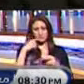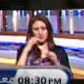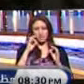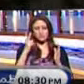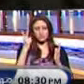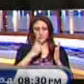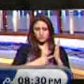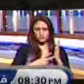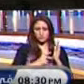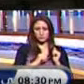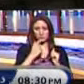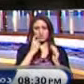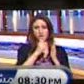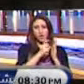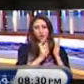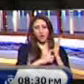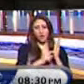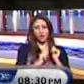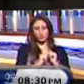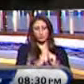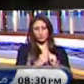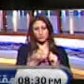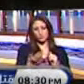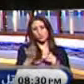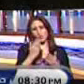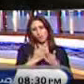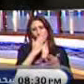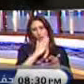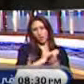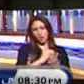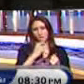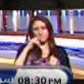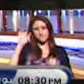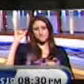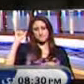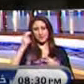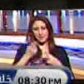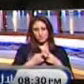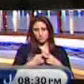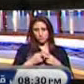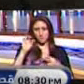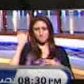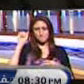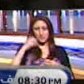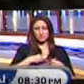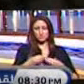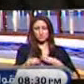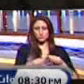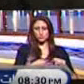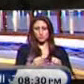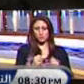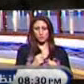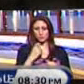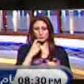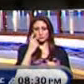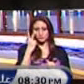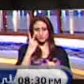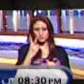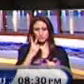على قانون تم إقراره من قبل مجلس النواب أو مجلس الشورى، ودي سبقة خطيرة. النقطة الثانية